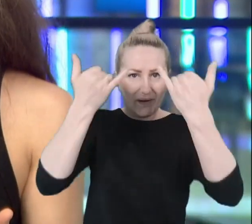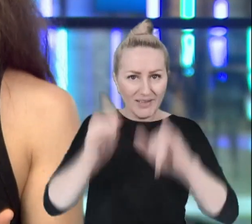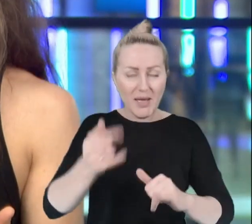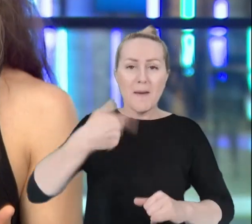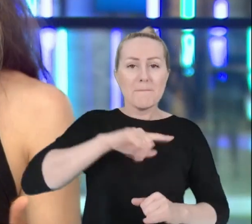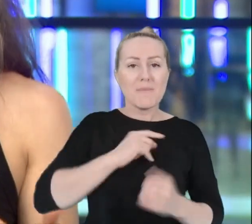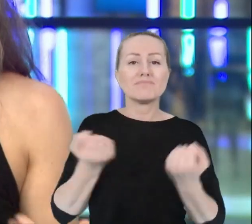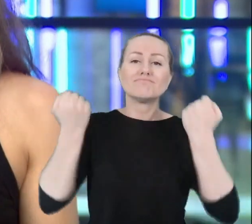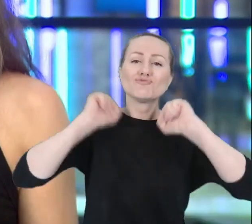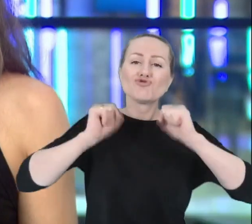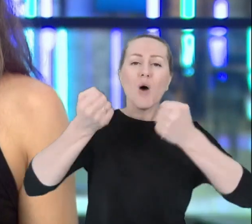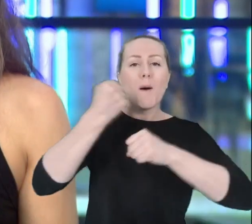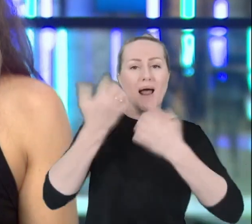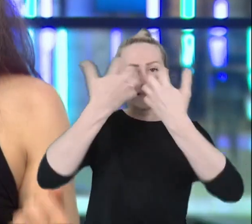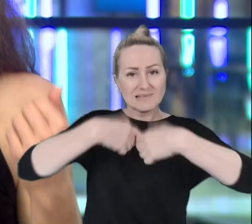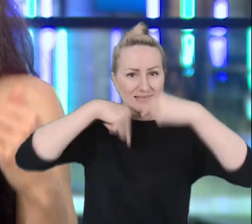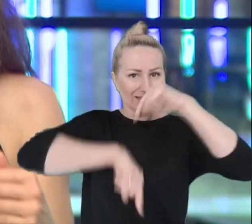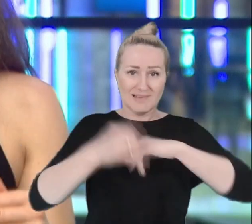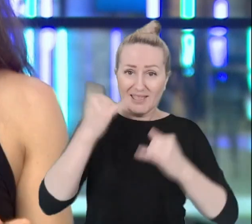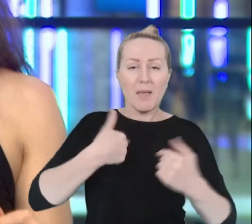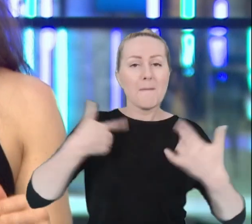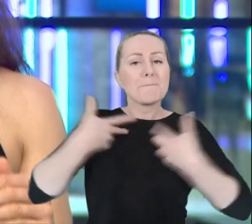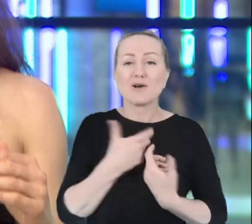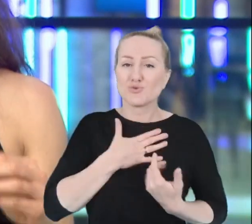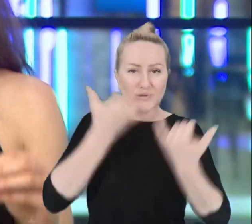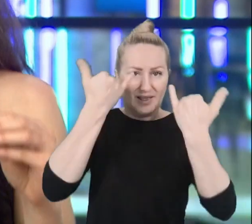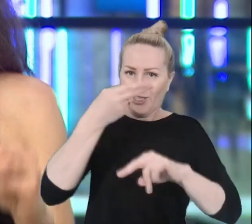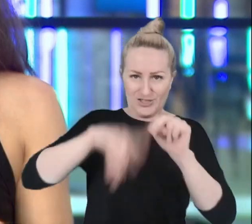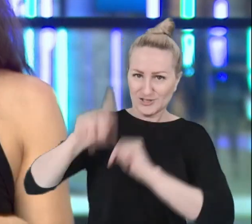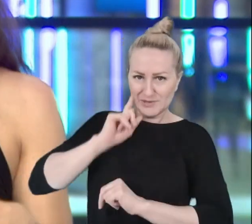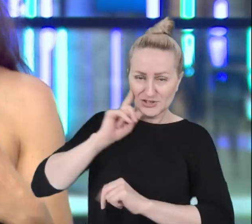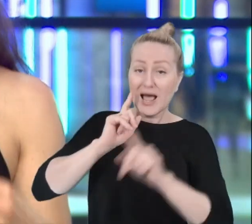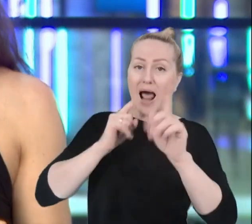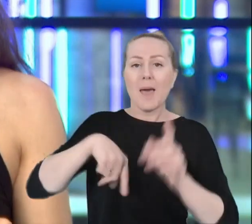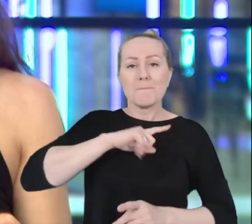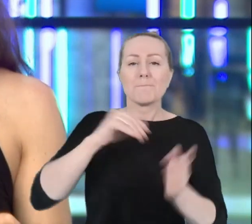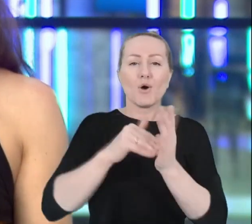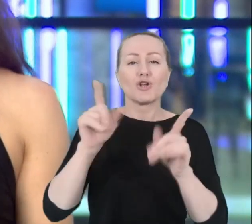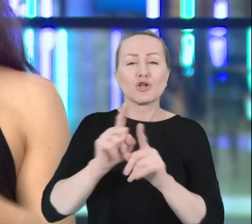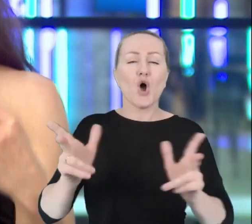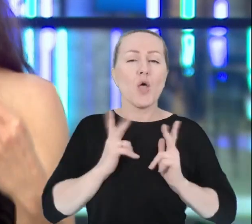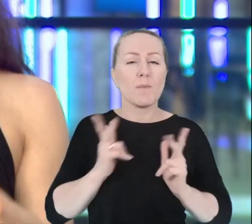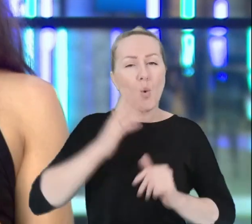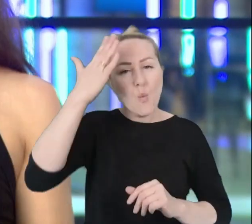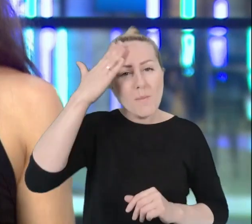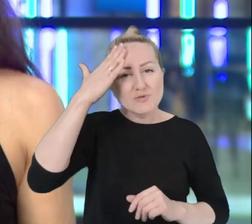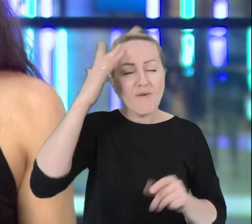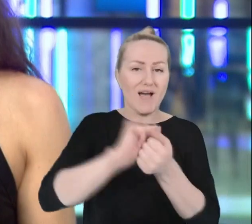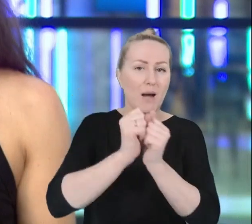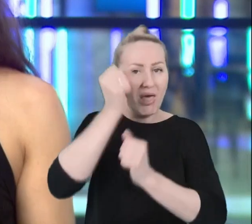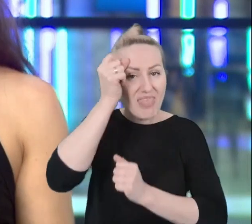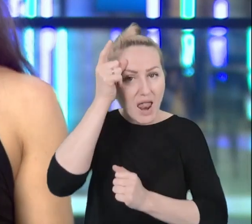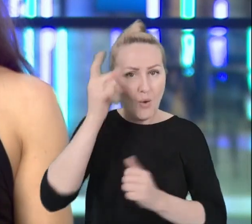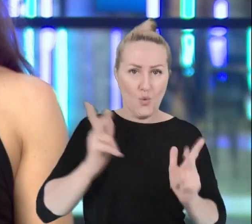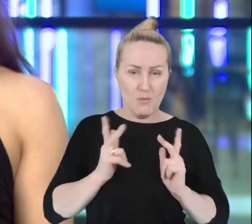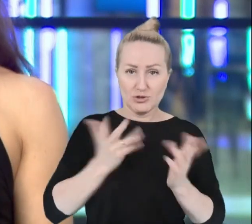w inny sposób się męczymy. Ale potrzebny jest nam również odpoczynek umysłowy czy też intelektualny, bo też wszelkie badania